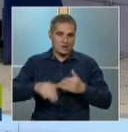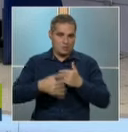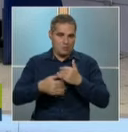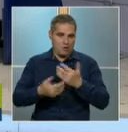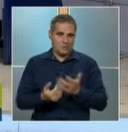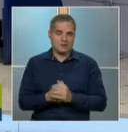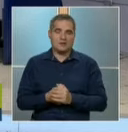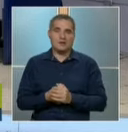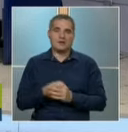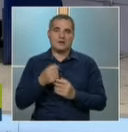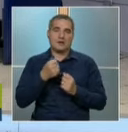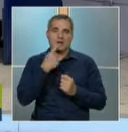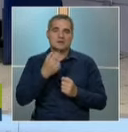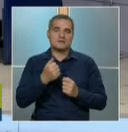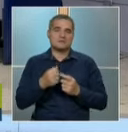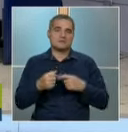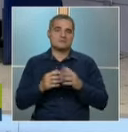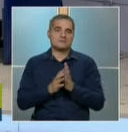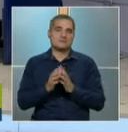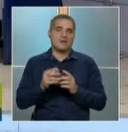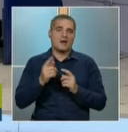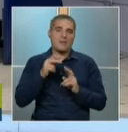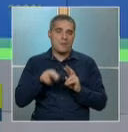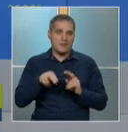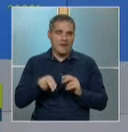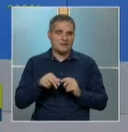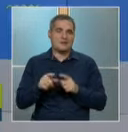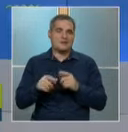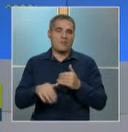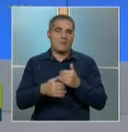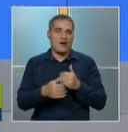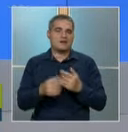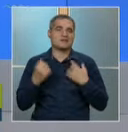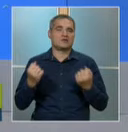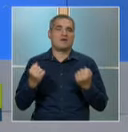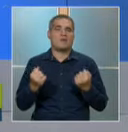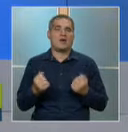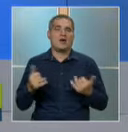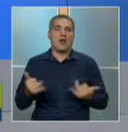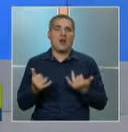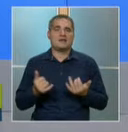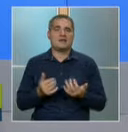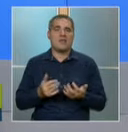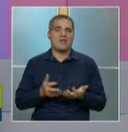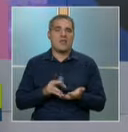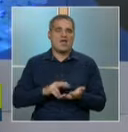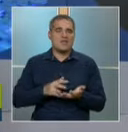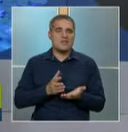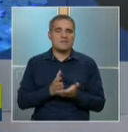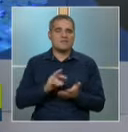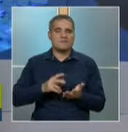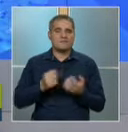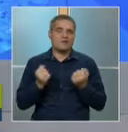ли за духовността, Петя? Не, смятам, че те ни помагат просто да живеем един по-лесен начин на живот,